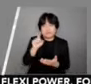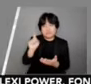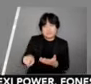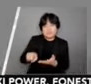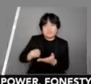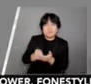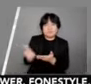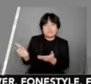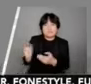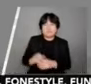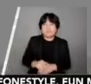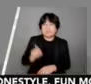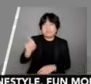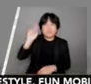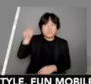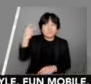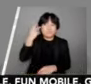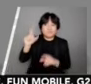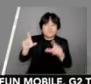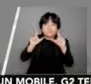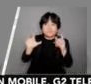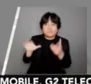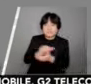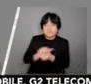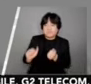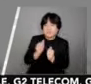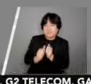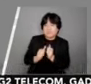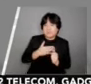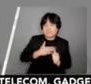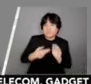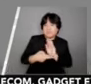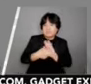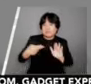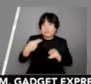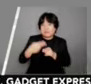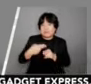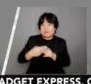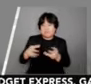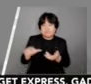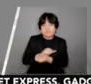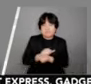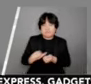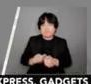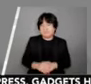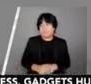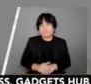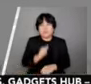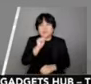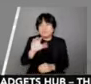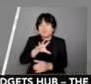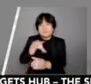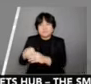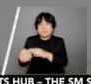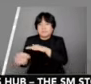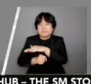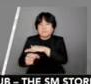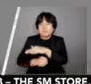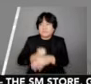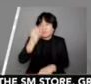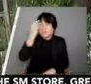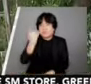reklamo para raw sirain ang kanyang reputasyon. Mali raw na sabihin sangkot siya sa human trafficking dahil ilang dati na siyang